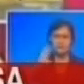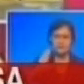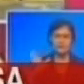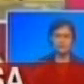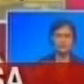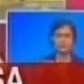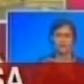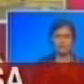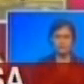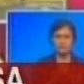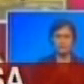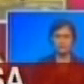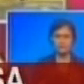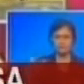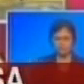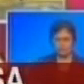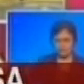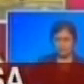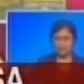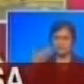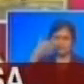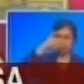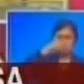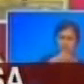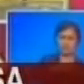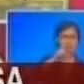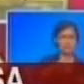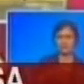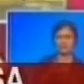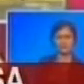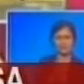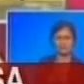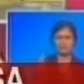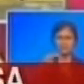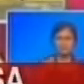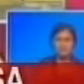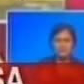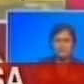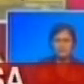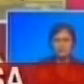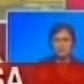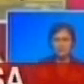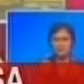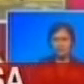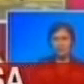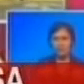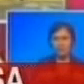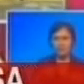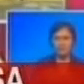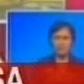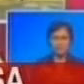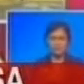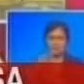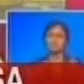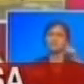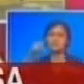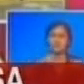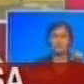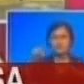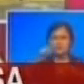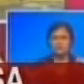doon yung hidden wealth na hanggang ngayon hindi pa din natin nakukuha. At yon ay nakaw yon sa taong